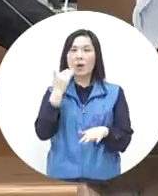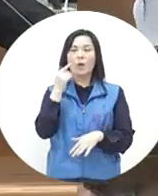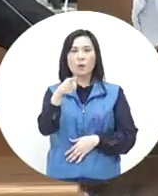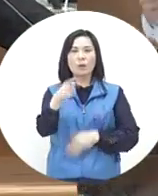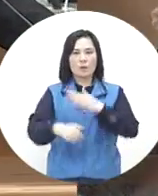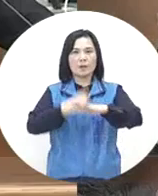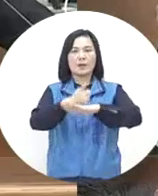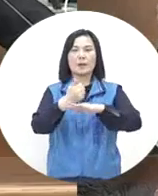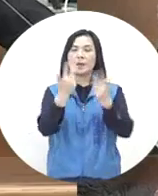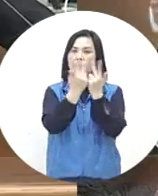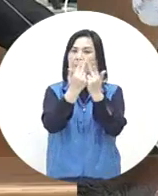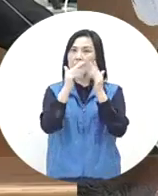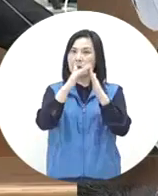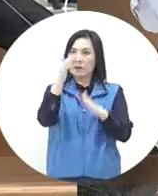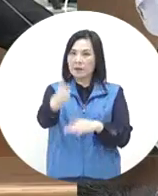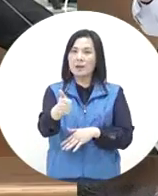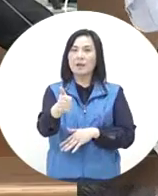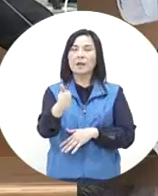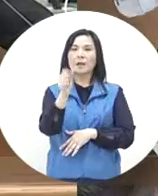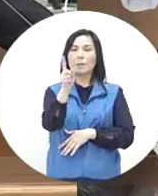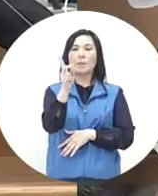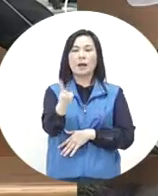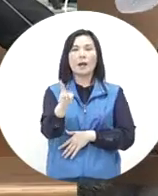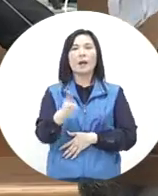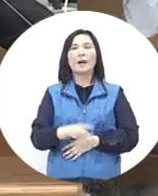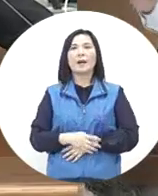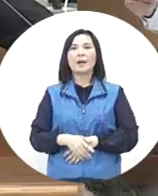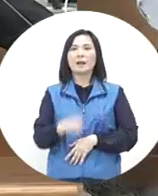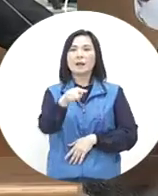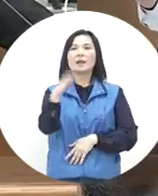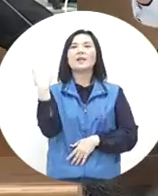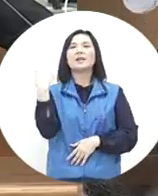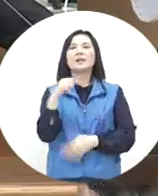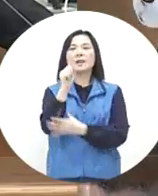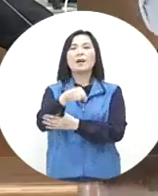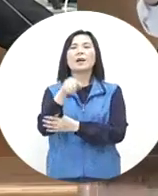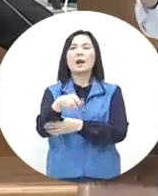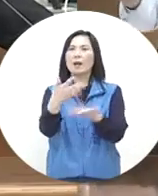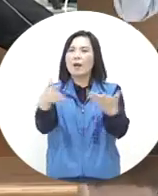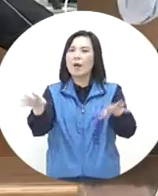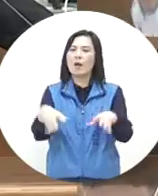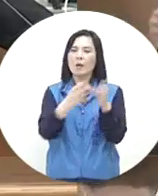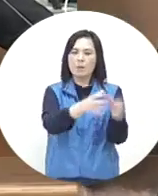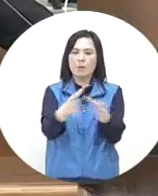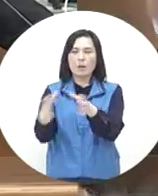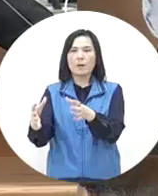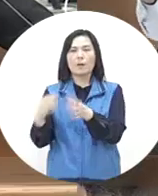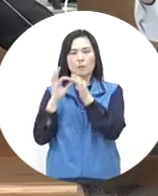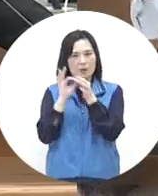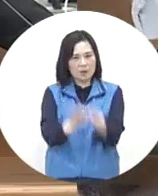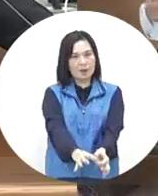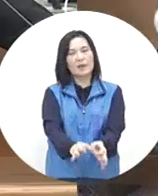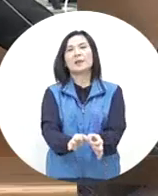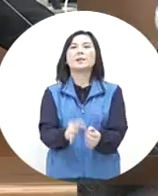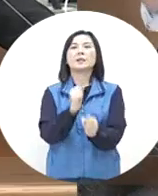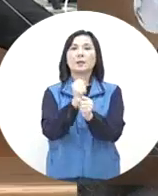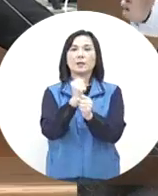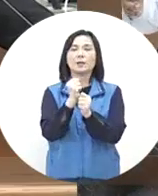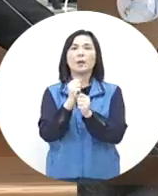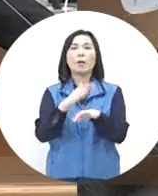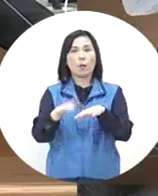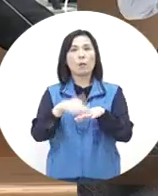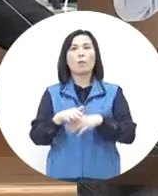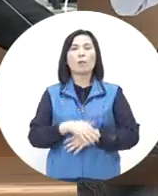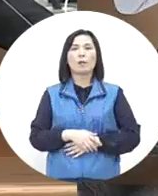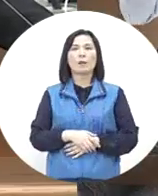做咱新北市市长吼，咱会足济，你答应所有议员的建设，我们一定会继续来推动，一定继续来用。我相